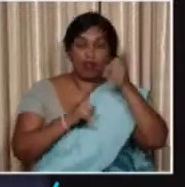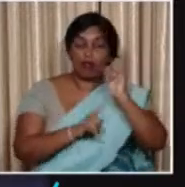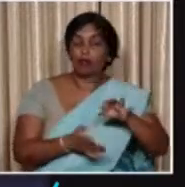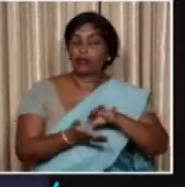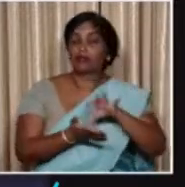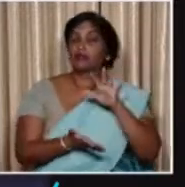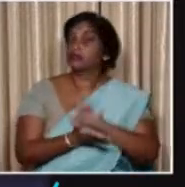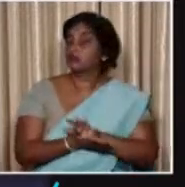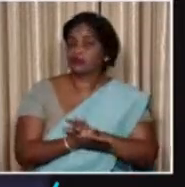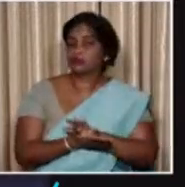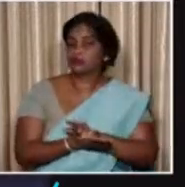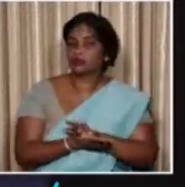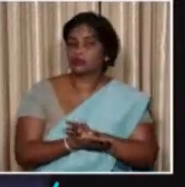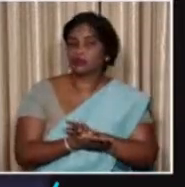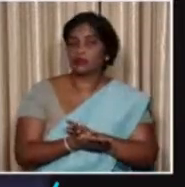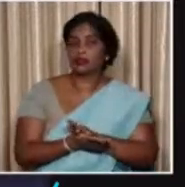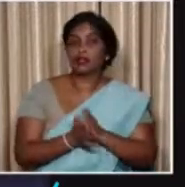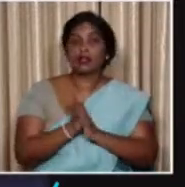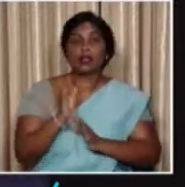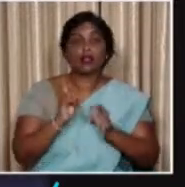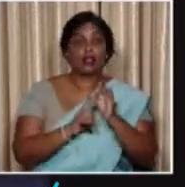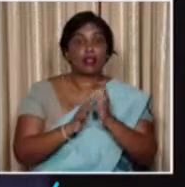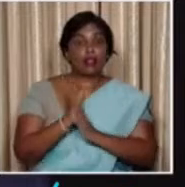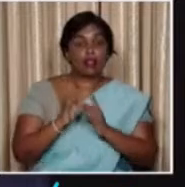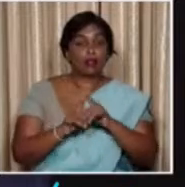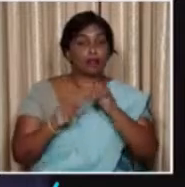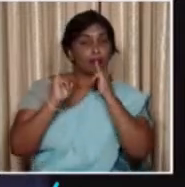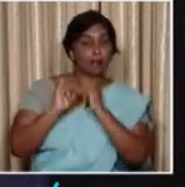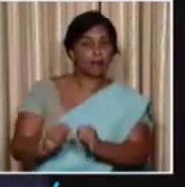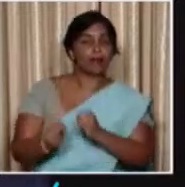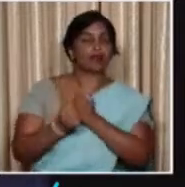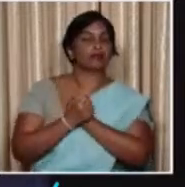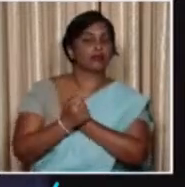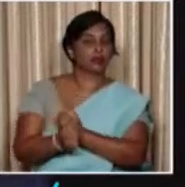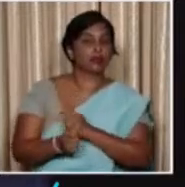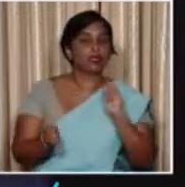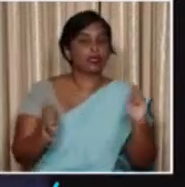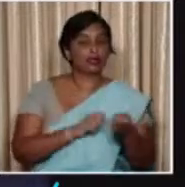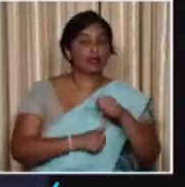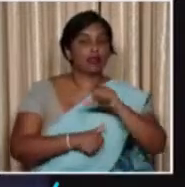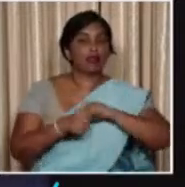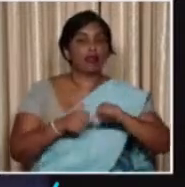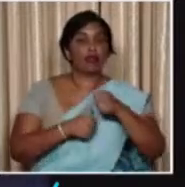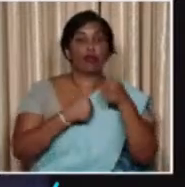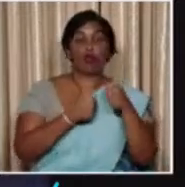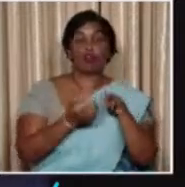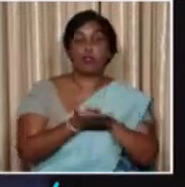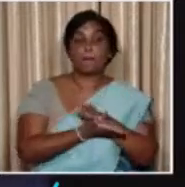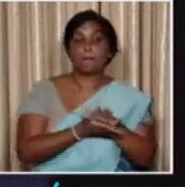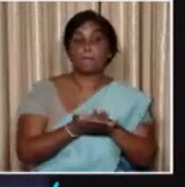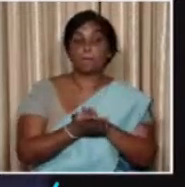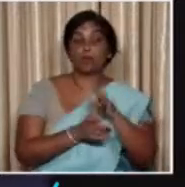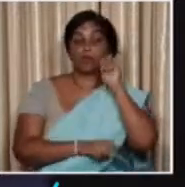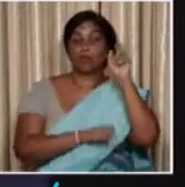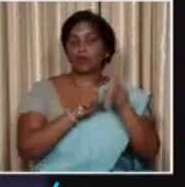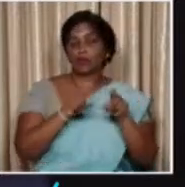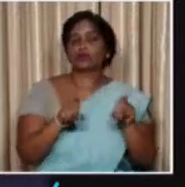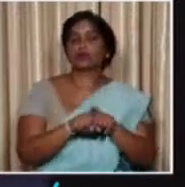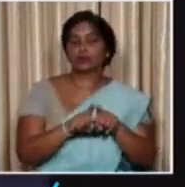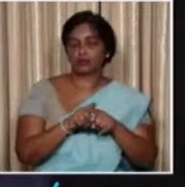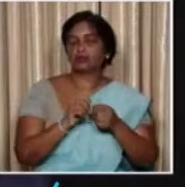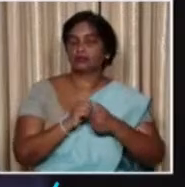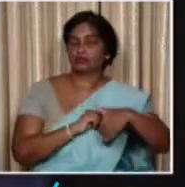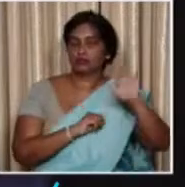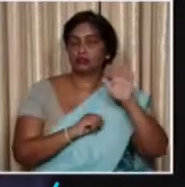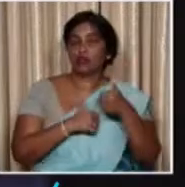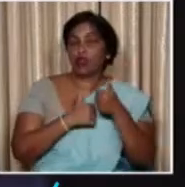කරු කතානායකතුමනි ඉන්න මන්ත්‍රීවරු ටික චූදිතයෝ හොරු ටික වෙලා ක්‍රිකට් ආයතනය හොඳ පිරිසිදු සුදු ඇඳගත්ත පිරිසක් විතර එළියට යයි